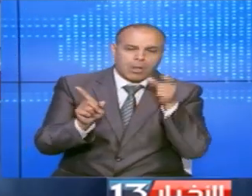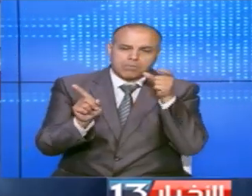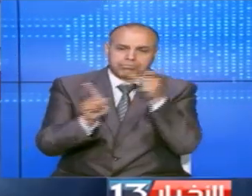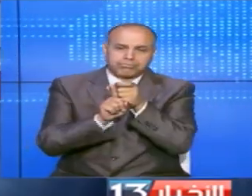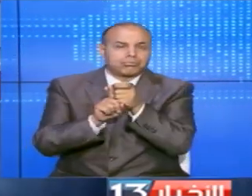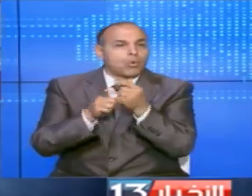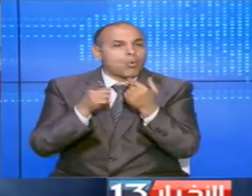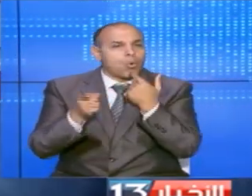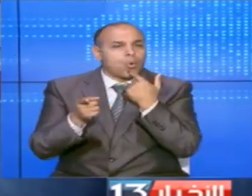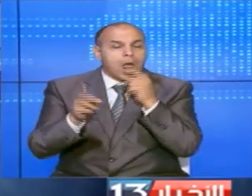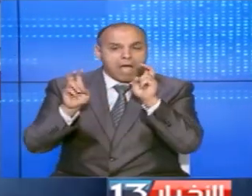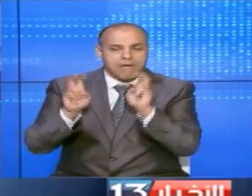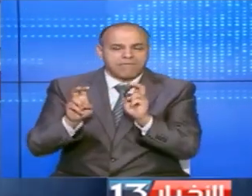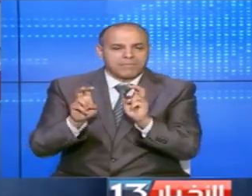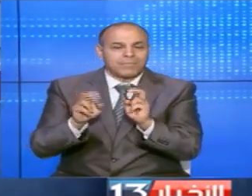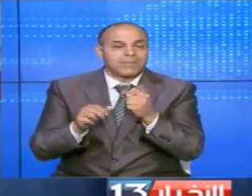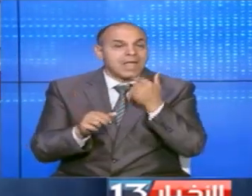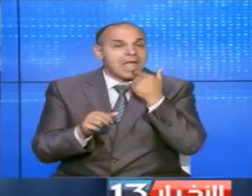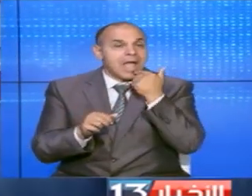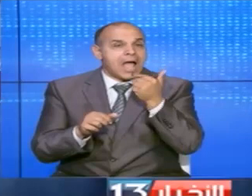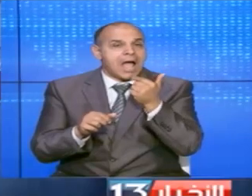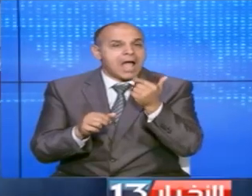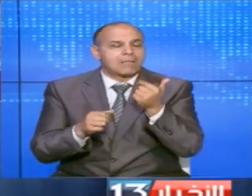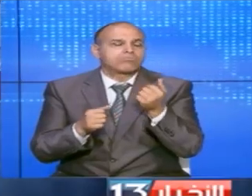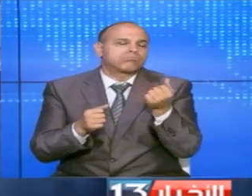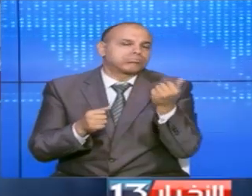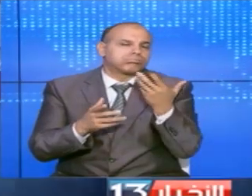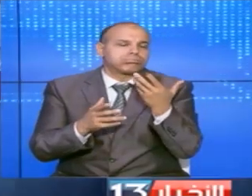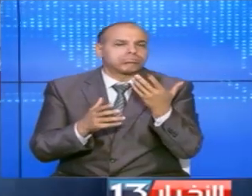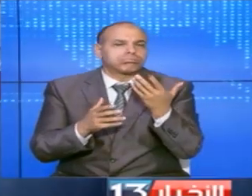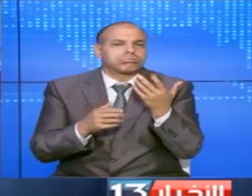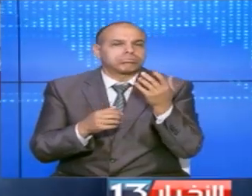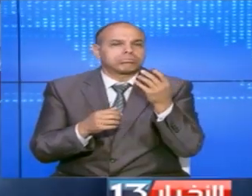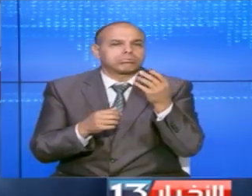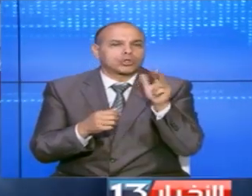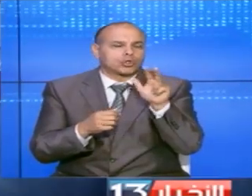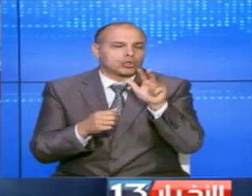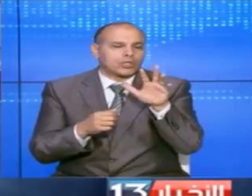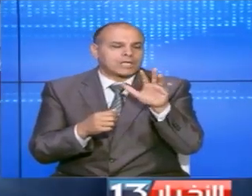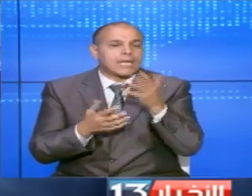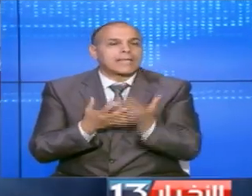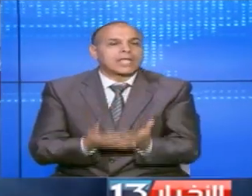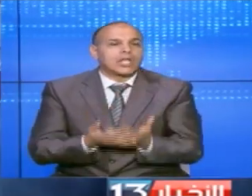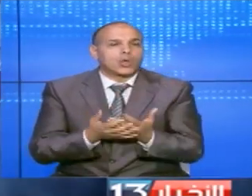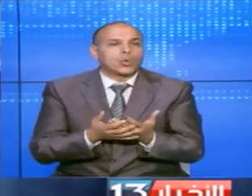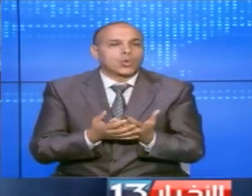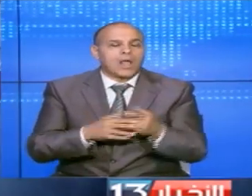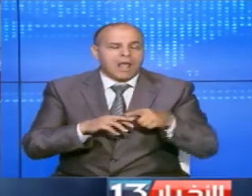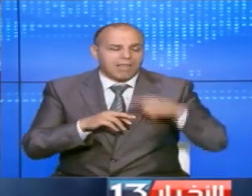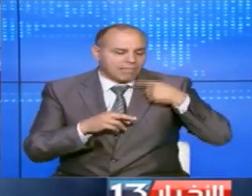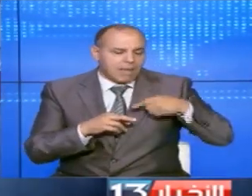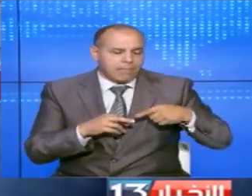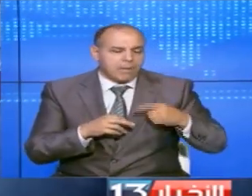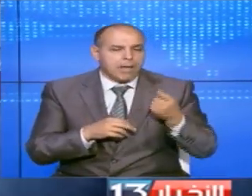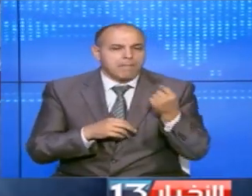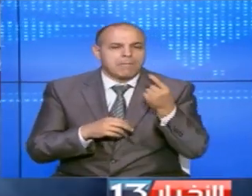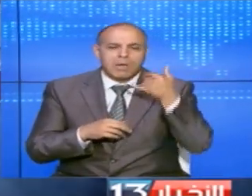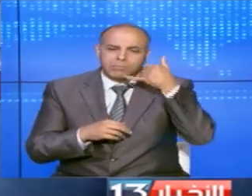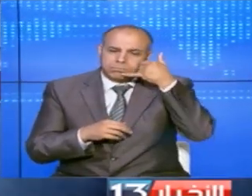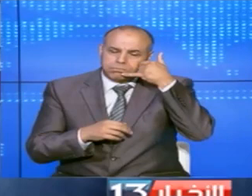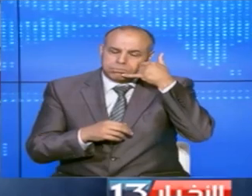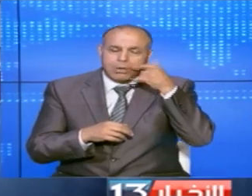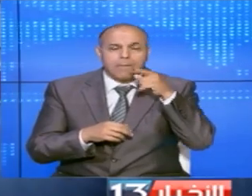على التوقف وكان على متنها ما لا يقل عن اربعه وثلاثين كيلو غرام من المسوخ ومئات الهواتف